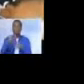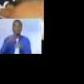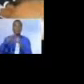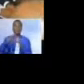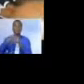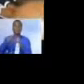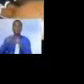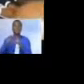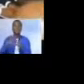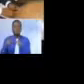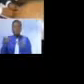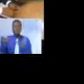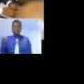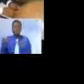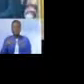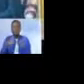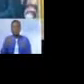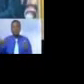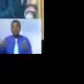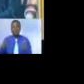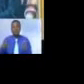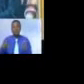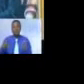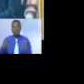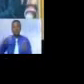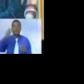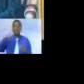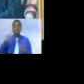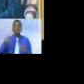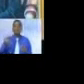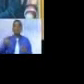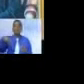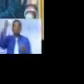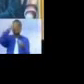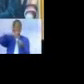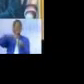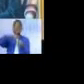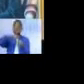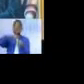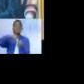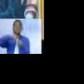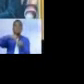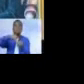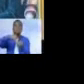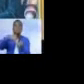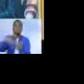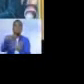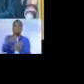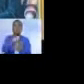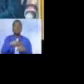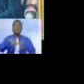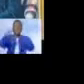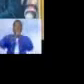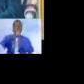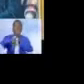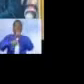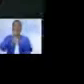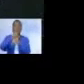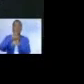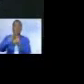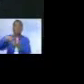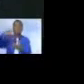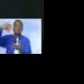différentes sources de financement que je viens d'évoquer, il faut naturellement ajouter le recours aux marchés internationaux de